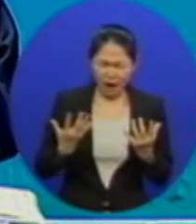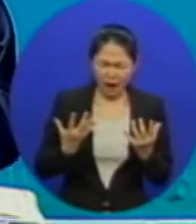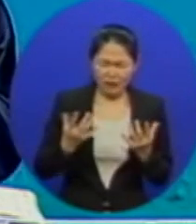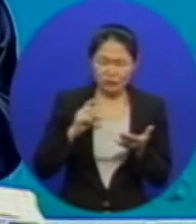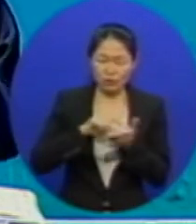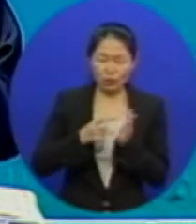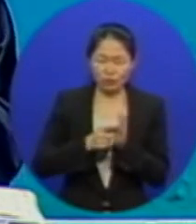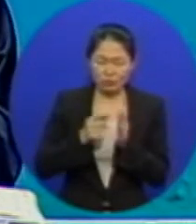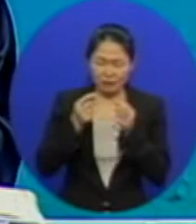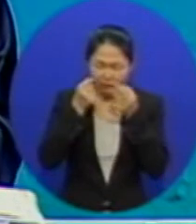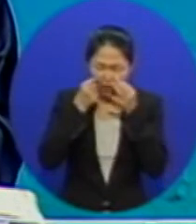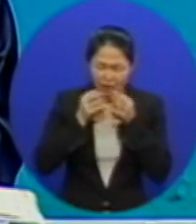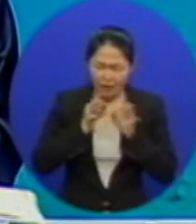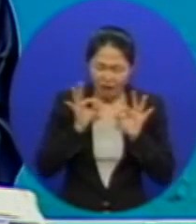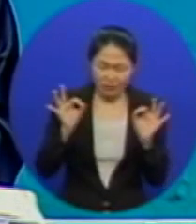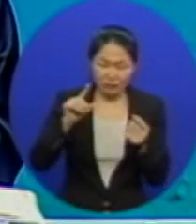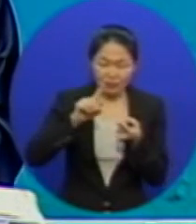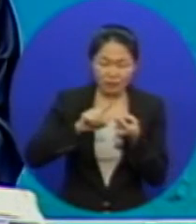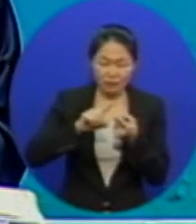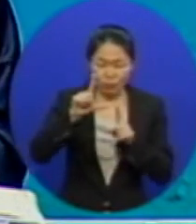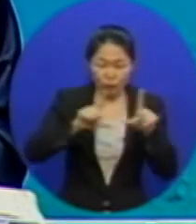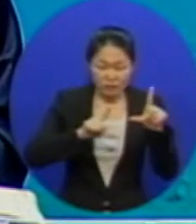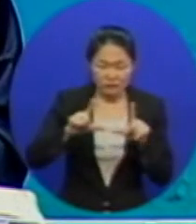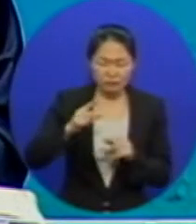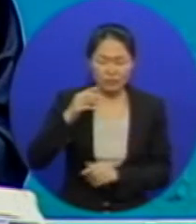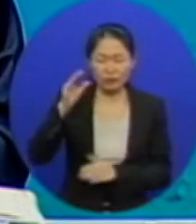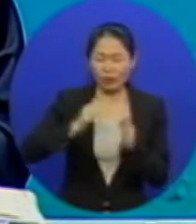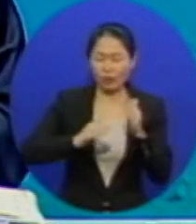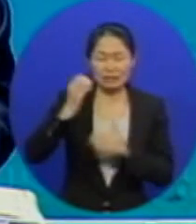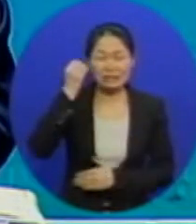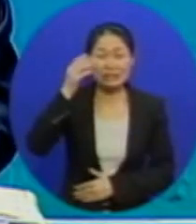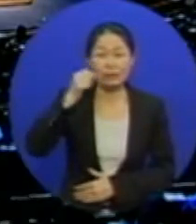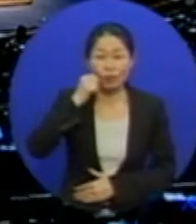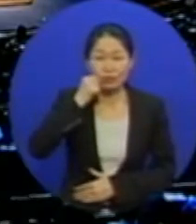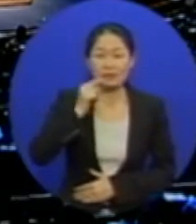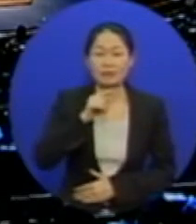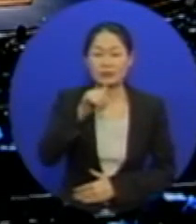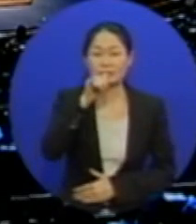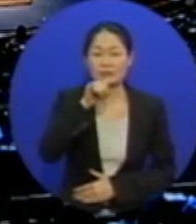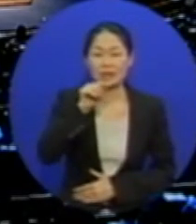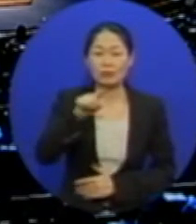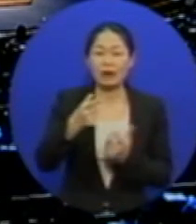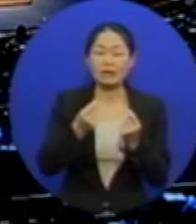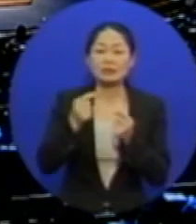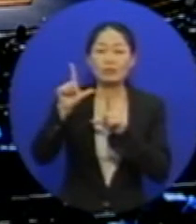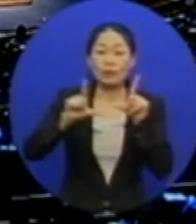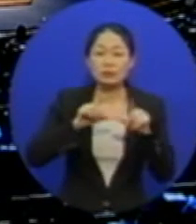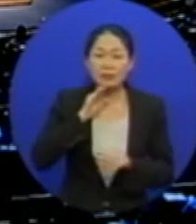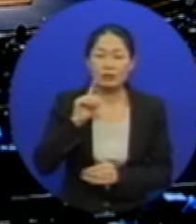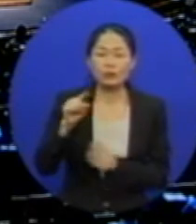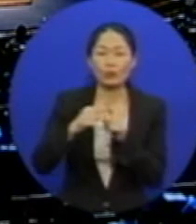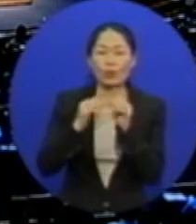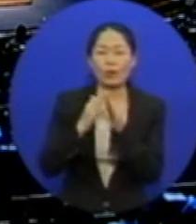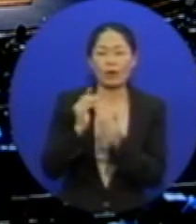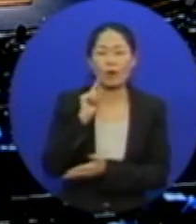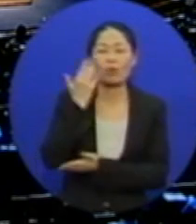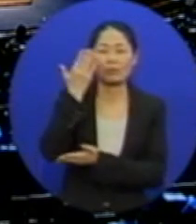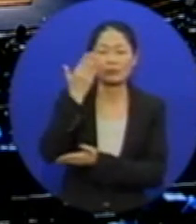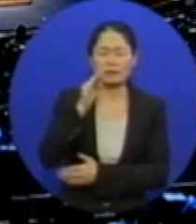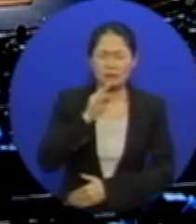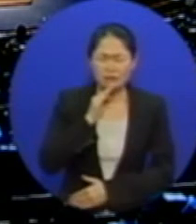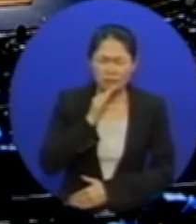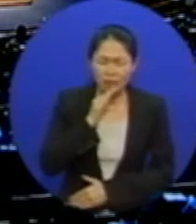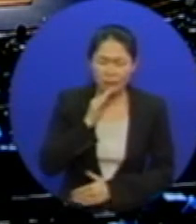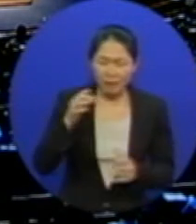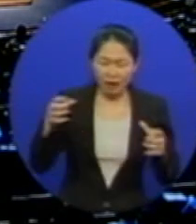모습을 결코 잊을 수 없다 여러분 이것이 교회의 영광이에요 토목직 하나될 수 없는